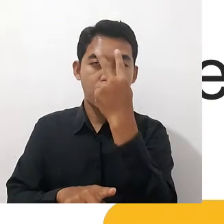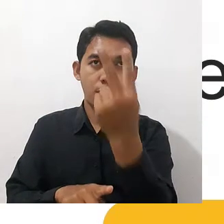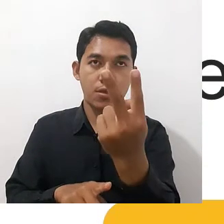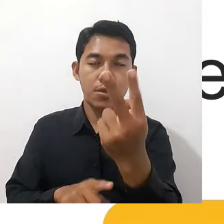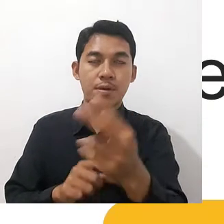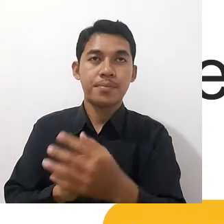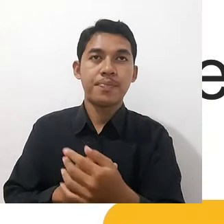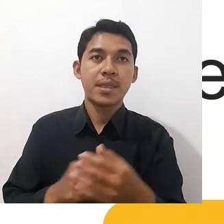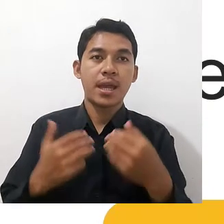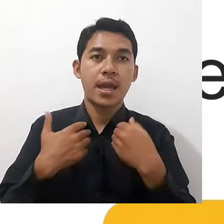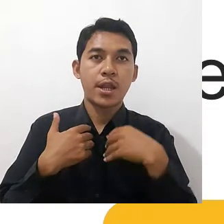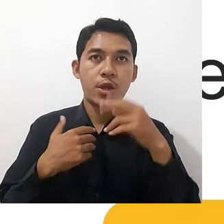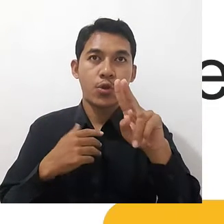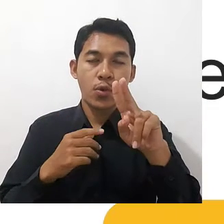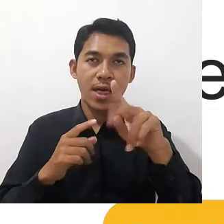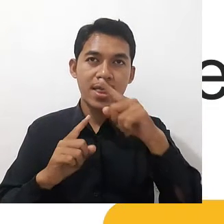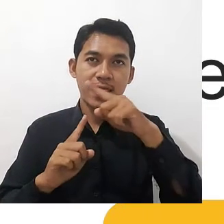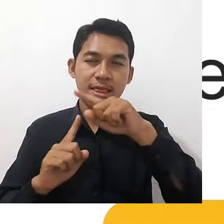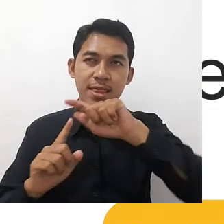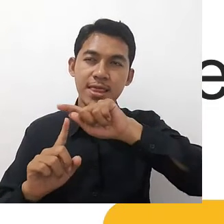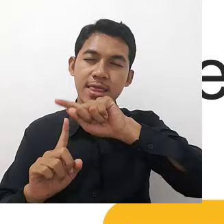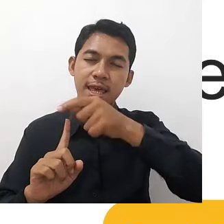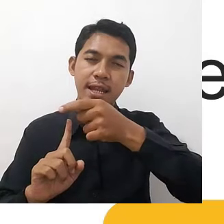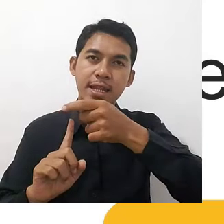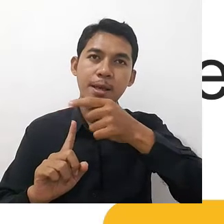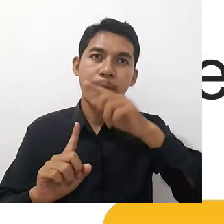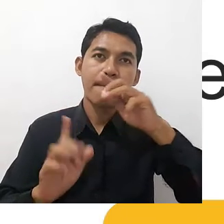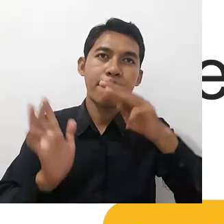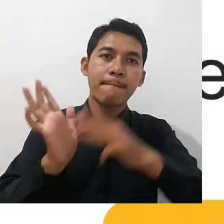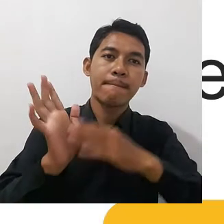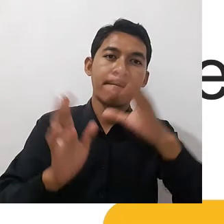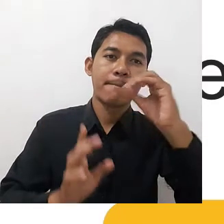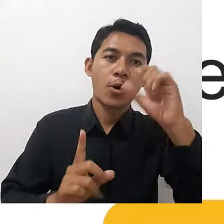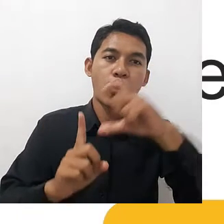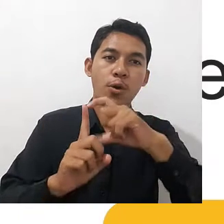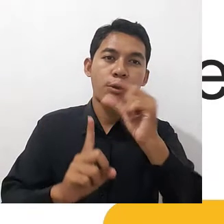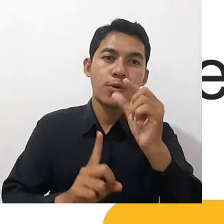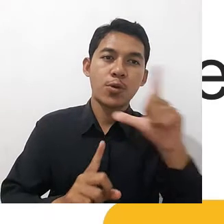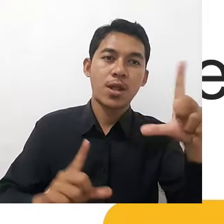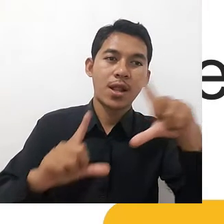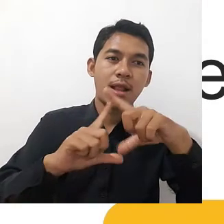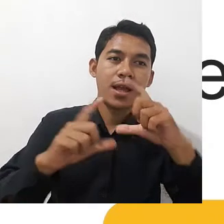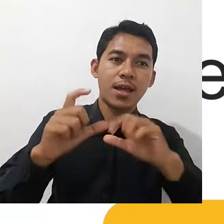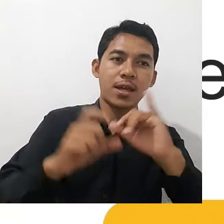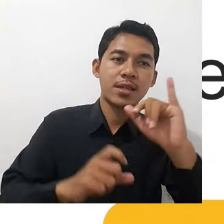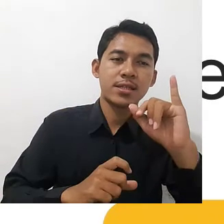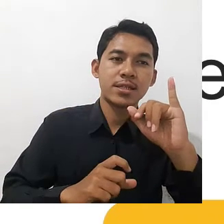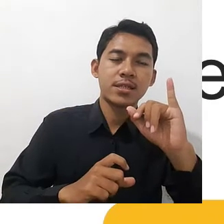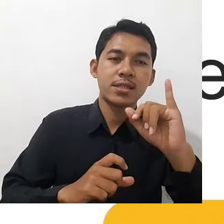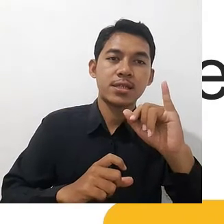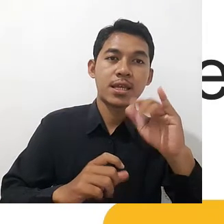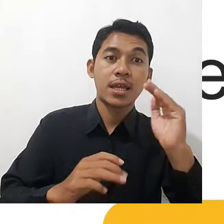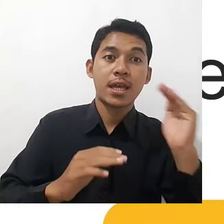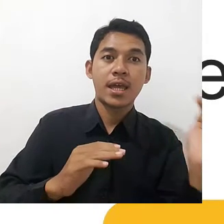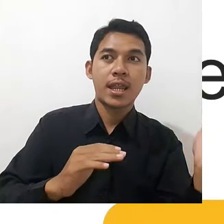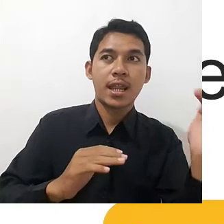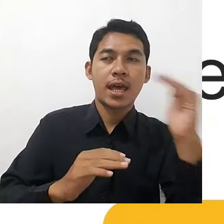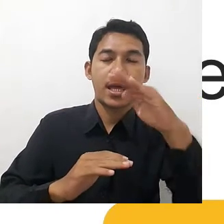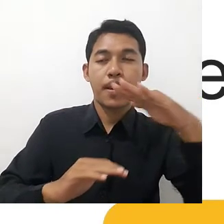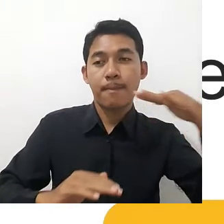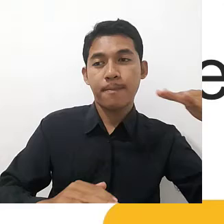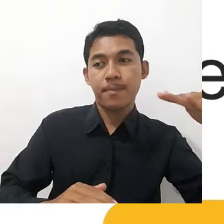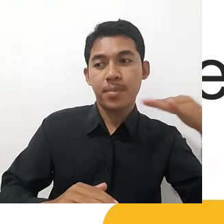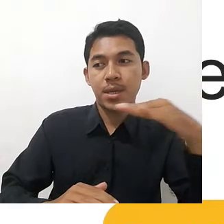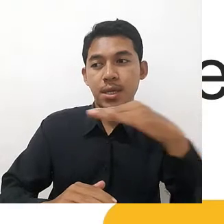tuh perlu dua teknik modulasi. Jadi modulasi itu kan penumpangan sinyal ya. Jadi sinyal tuh bahasanya apa ya, kayak naik bis lah supaya